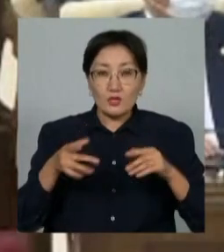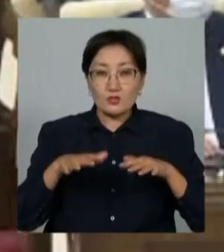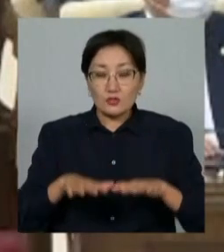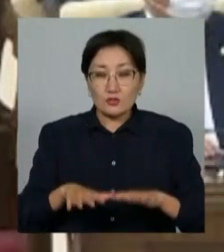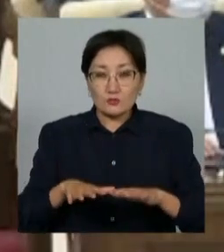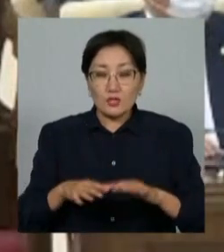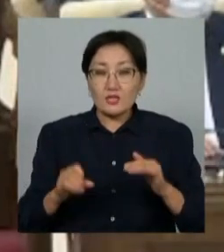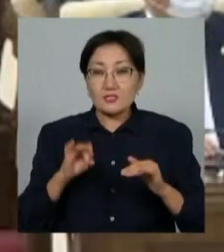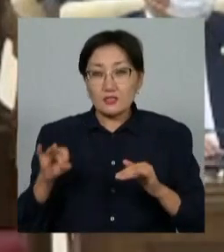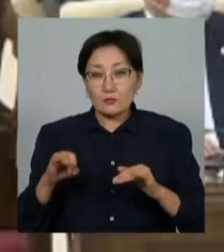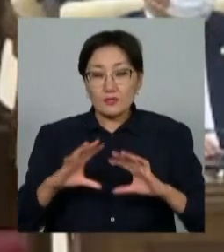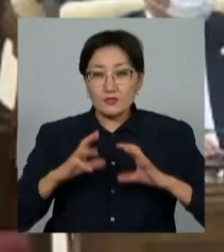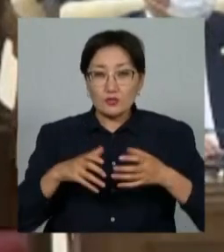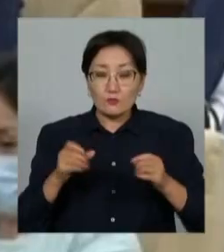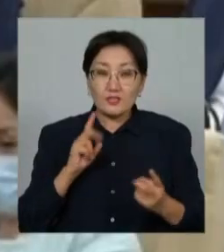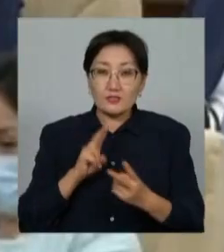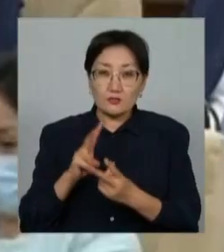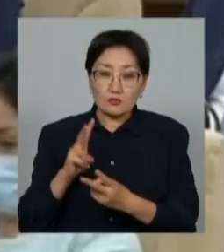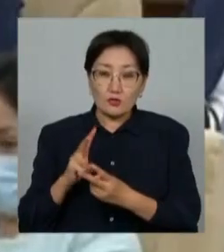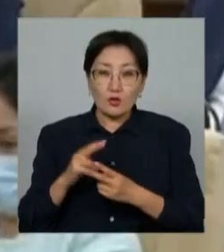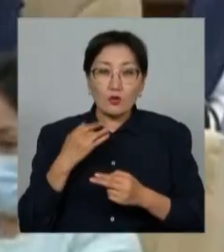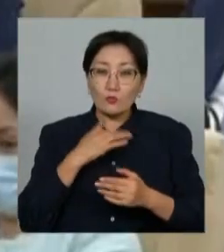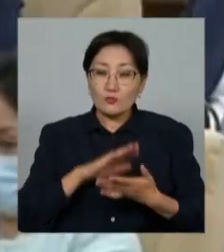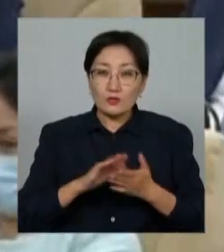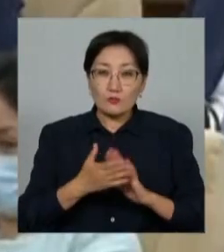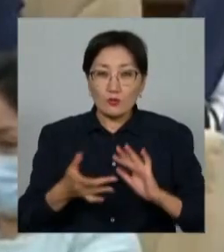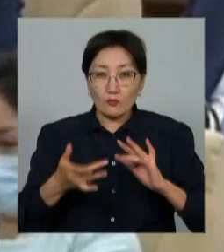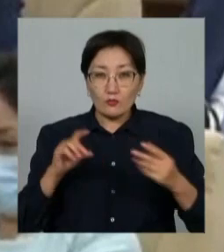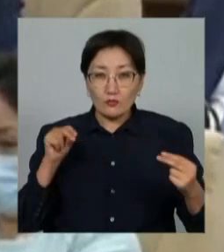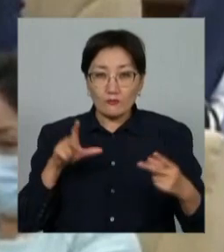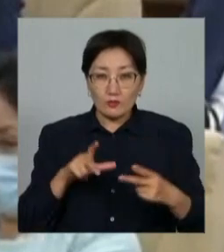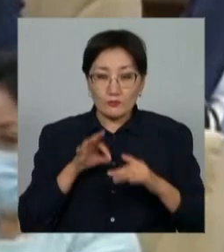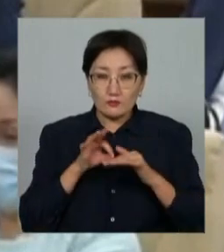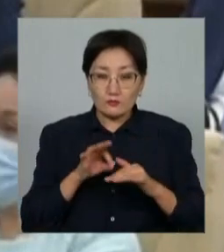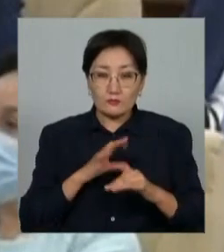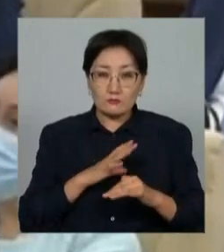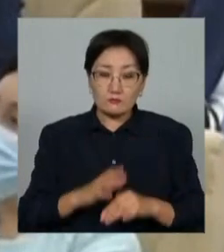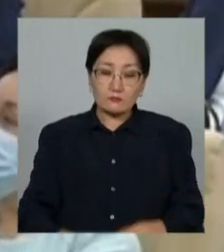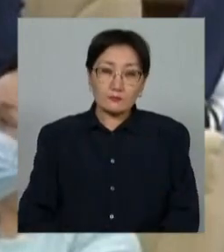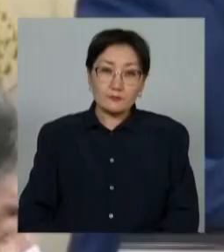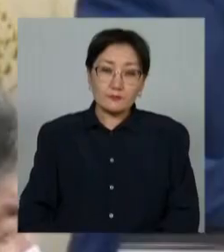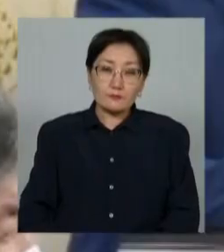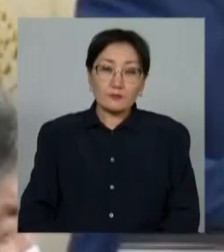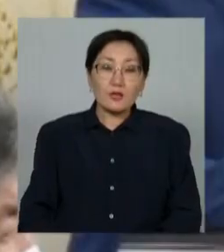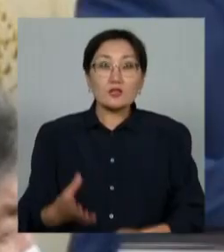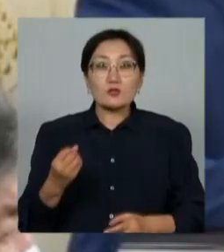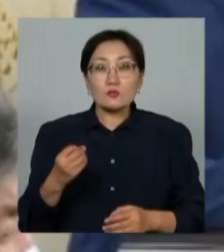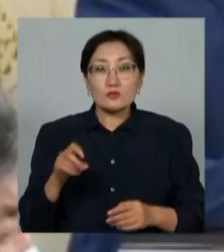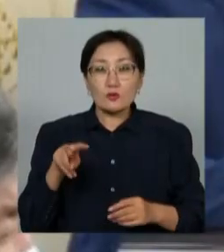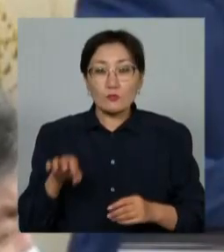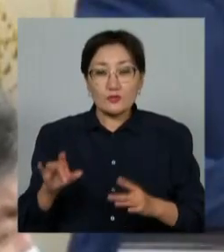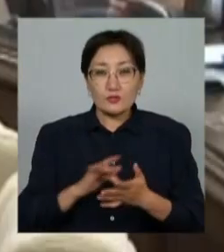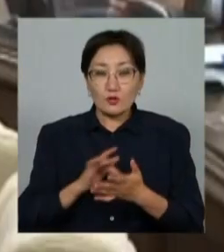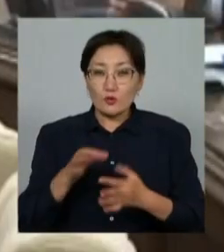жергілікті және халықаралық кездесулер көп жағдайда онлайн форматта өтті. Сонымен қатар ол